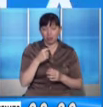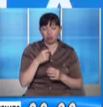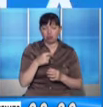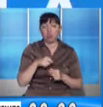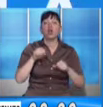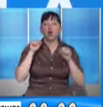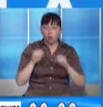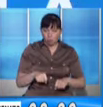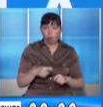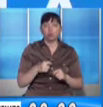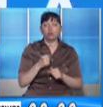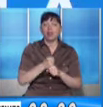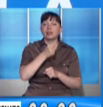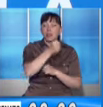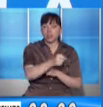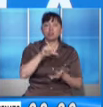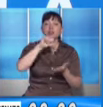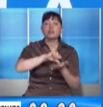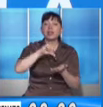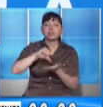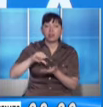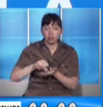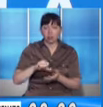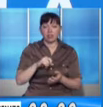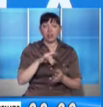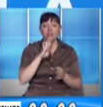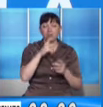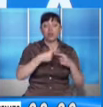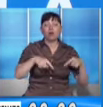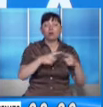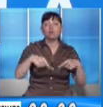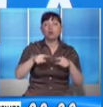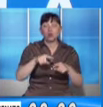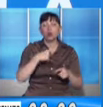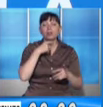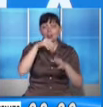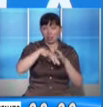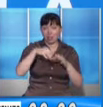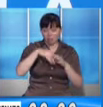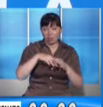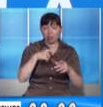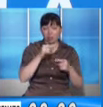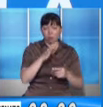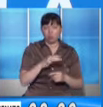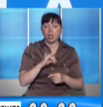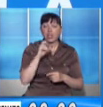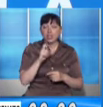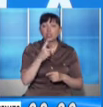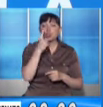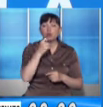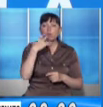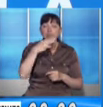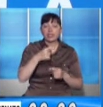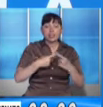partidele politice pot desemna reprezentanții lor în birourile electorale ale secțiilor de votare. Din cele